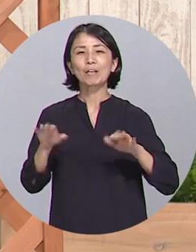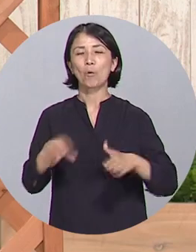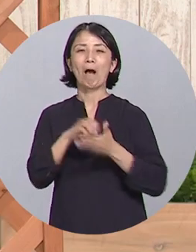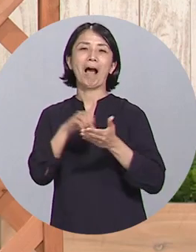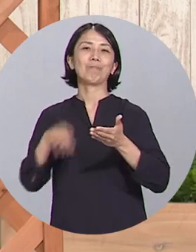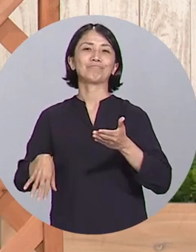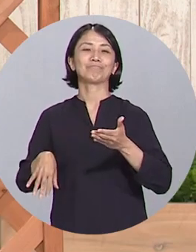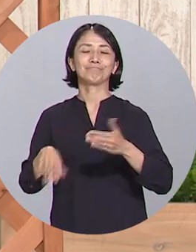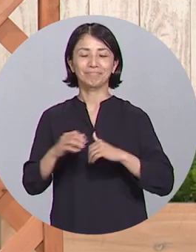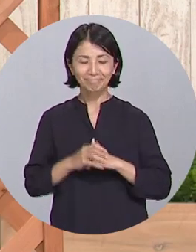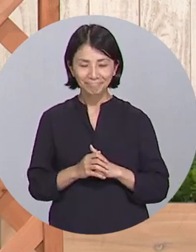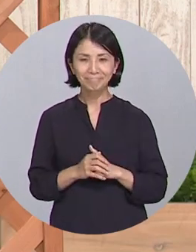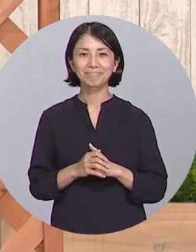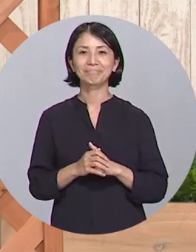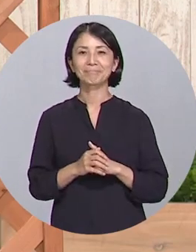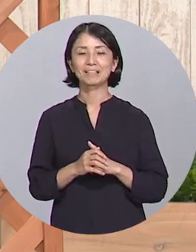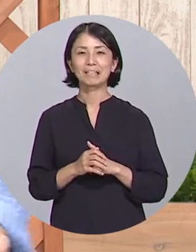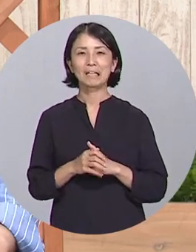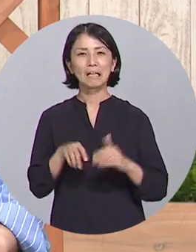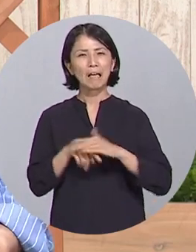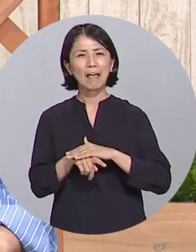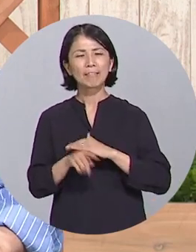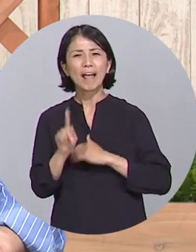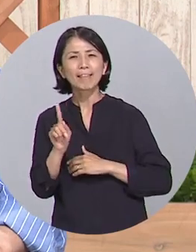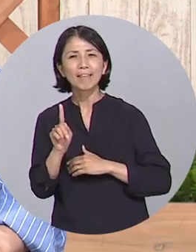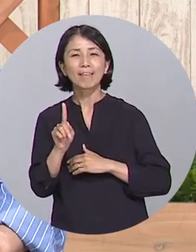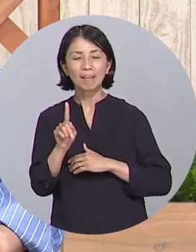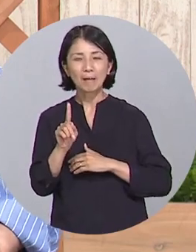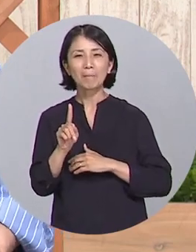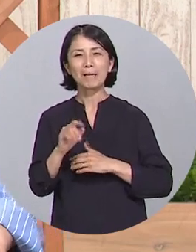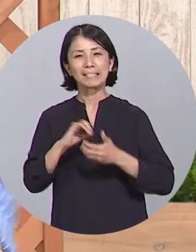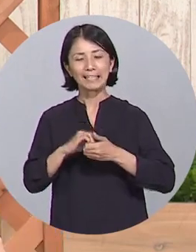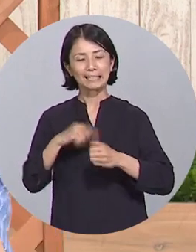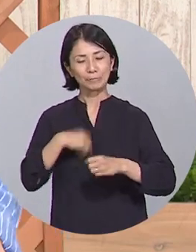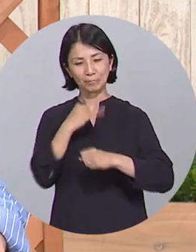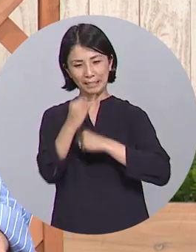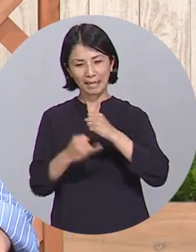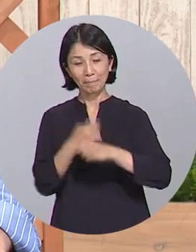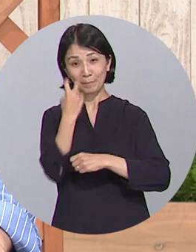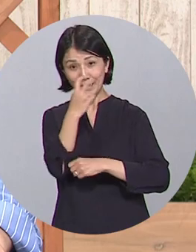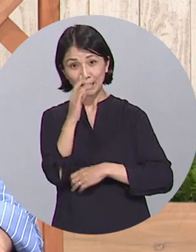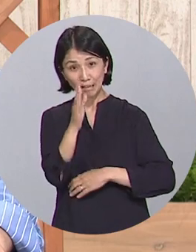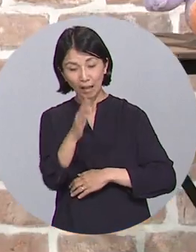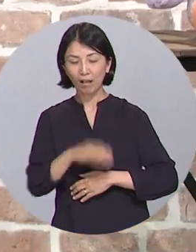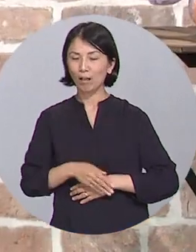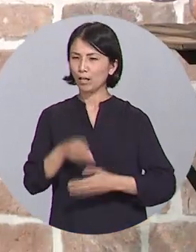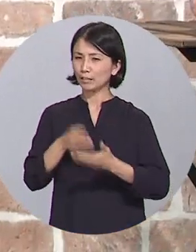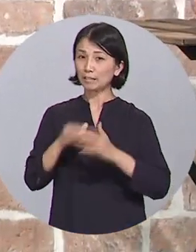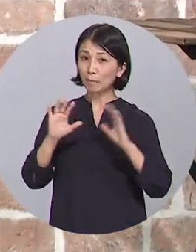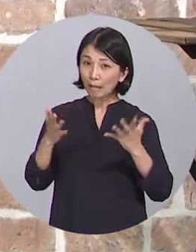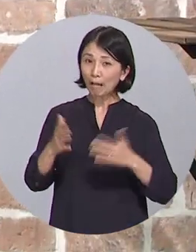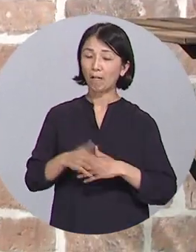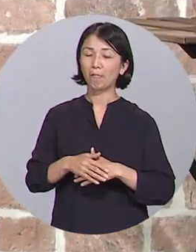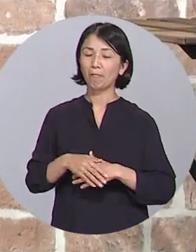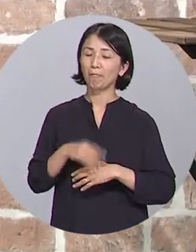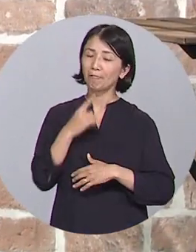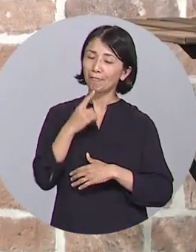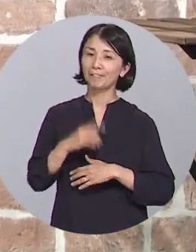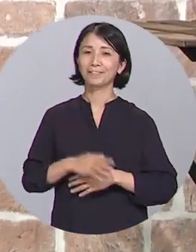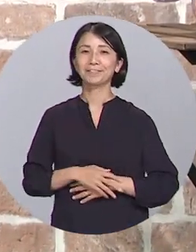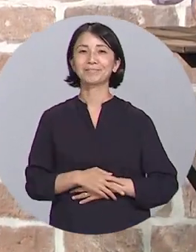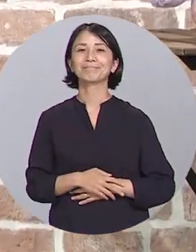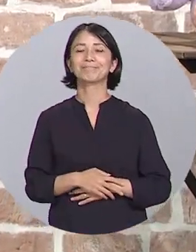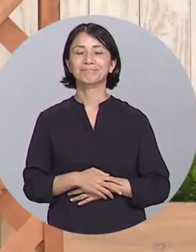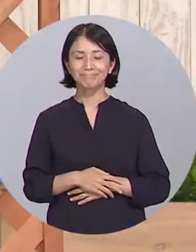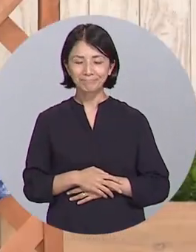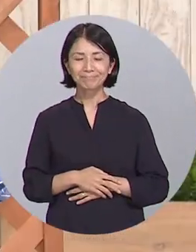せていただきますが、皆さんぜひなんでなのかというのも検索してみていただきたいと思います。 説明してくれないですか？ 説明しません。 じゃあそれ ちょ